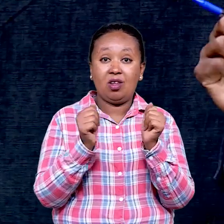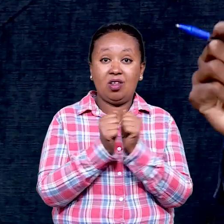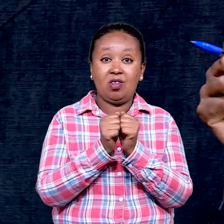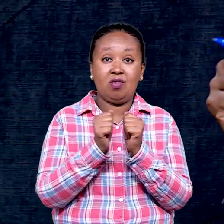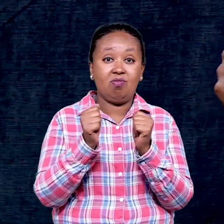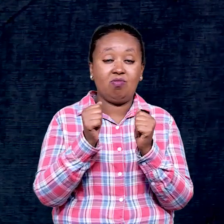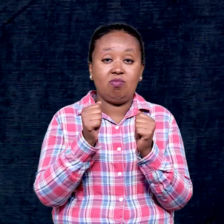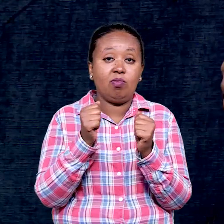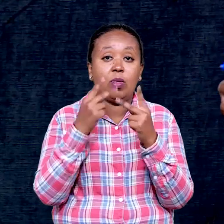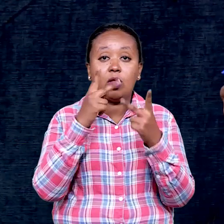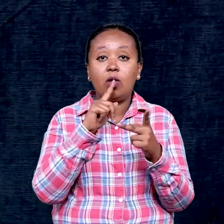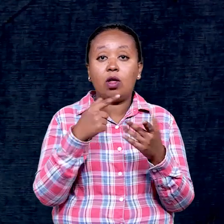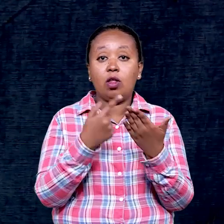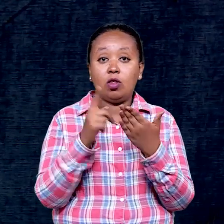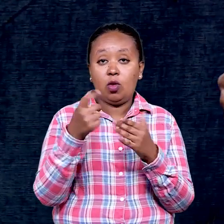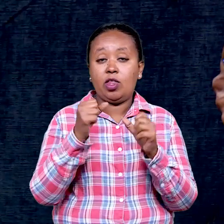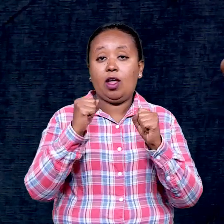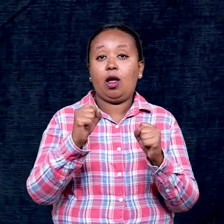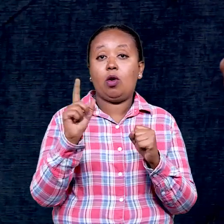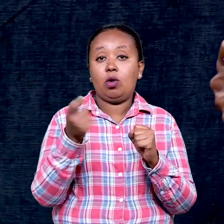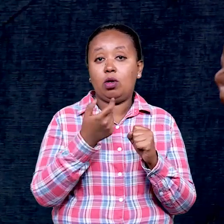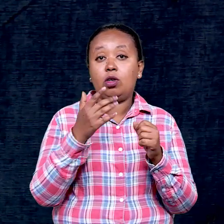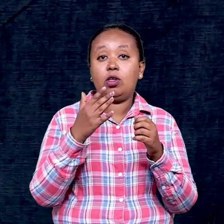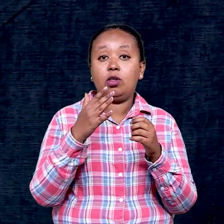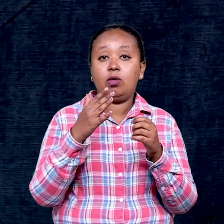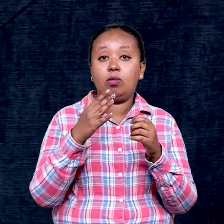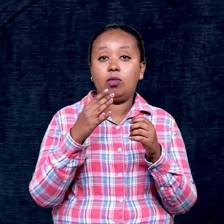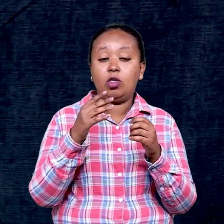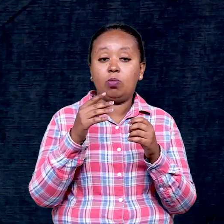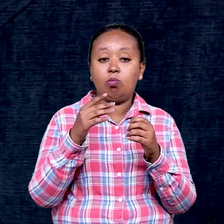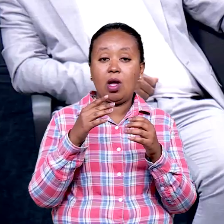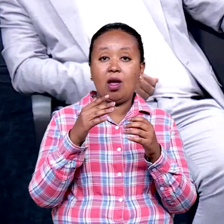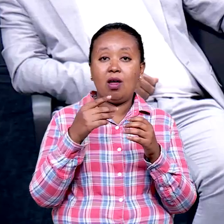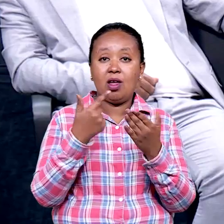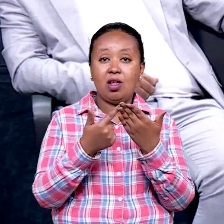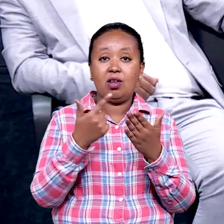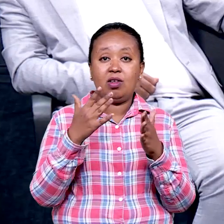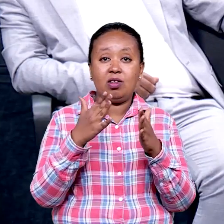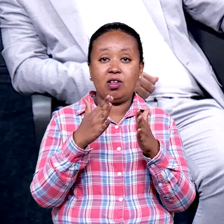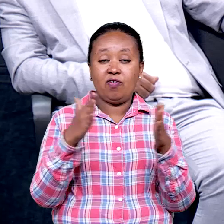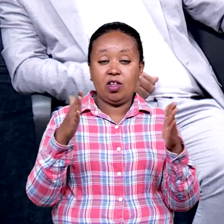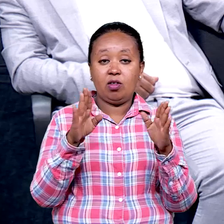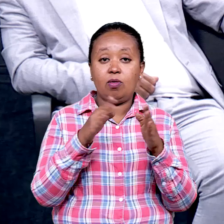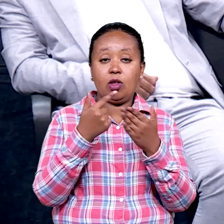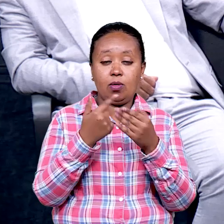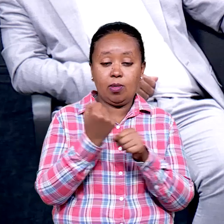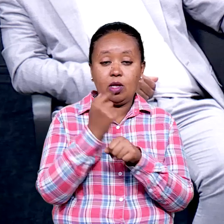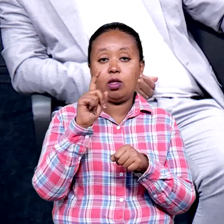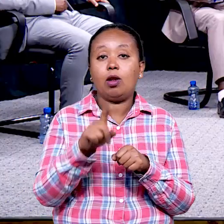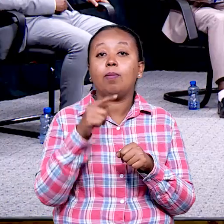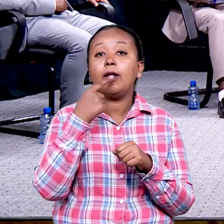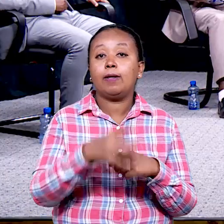ነው። ከምንም በላይ ግን ፈርም ሆኖ ጠንካራ ሆኖ ስፔስን ክሌም የማድረግ ጉዳይ ከሲቪል ሶሳይቲ የሚጠበቅ ነው እና እዚህ ላይ መስራት አለባቸው